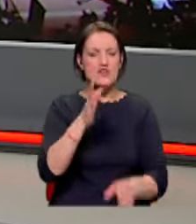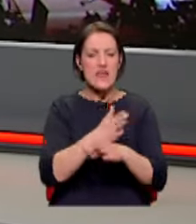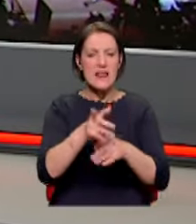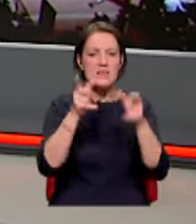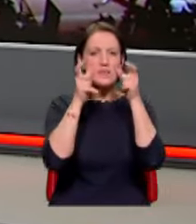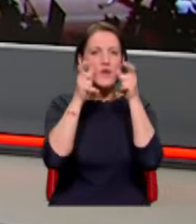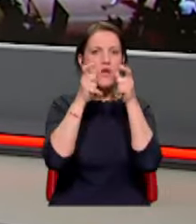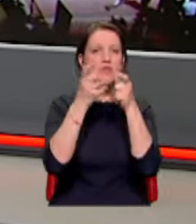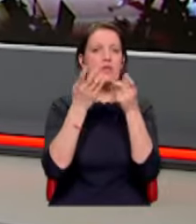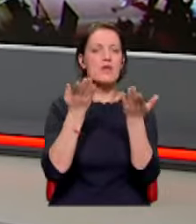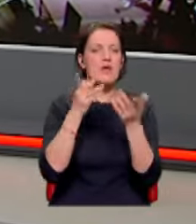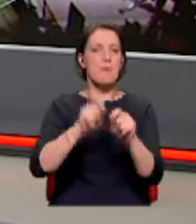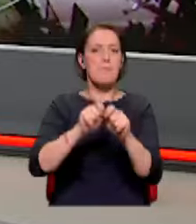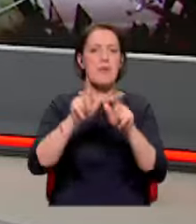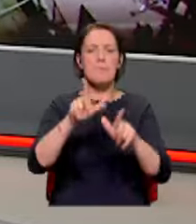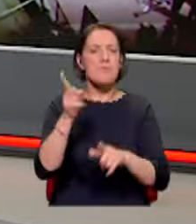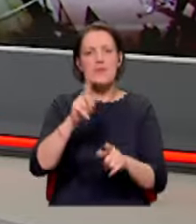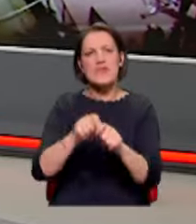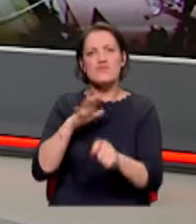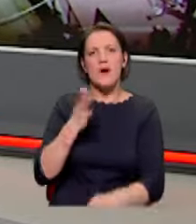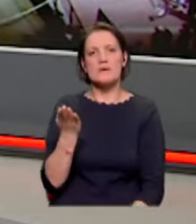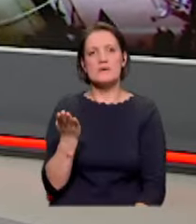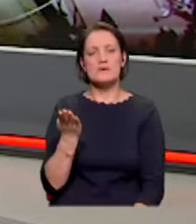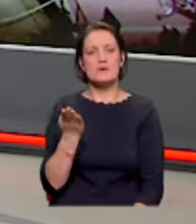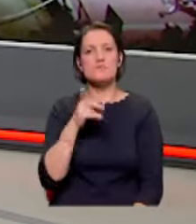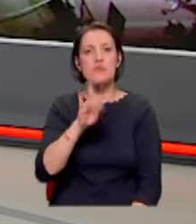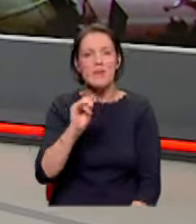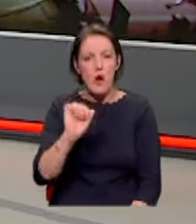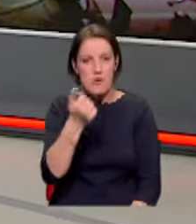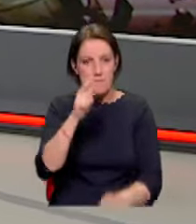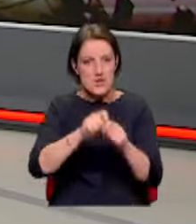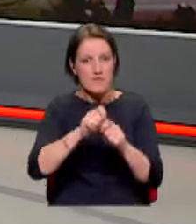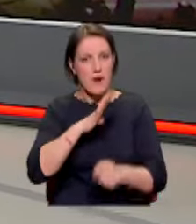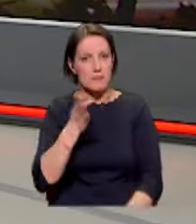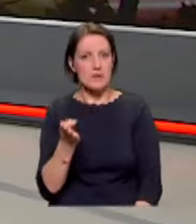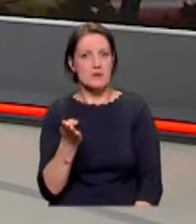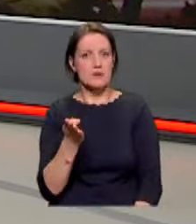dışında ne yapar yani? Başka ne işi olacak başka? Bundan daha önemli bir işi olabilir mi?